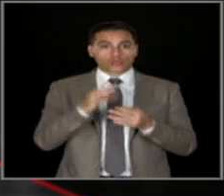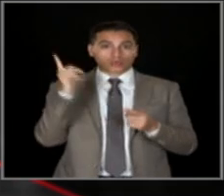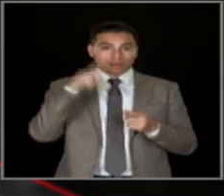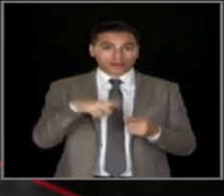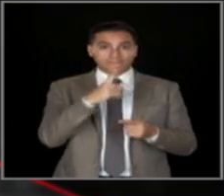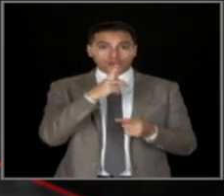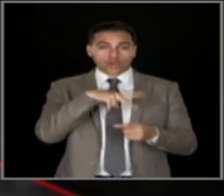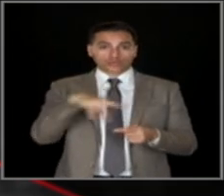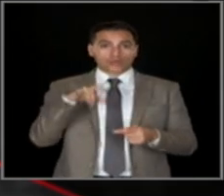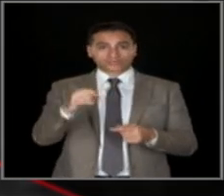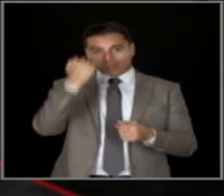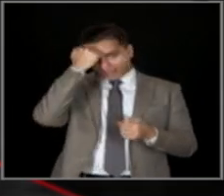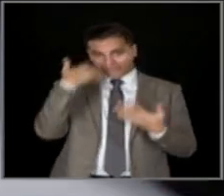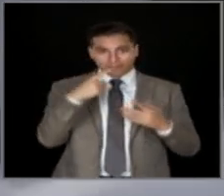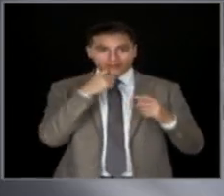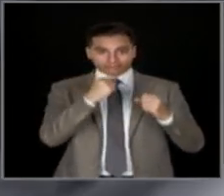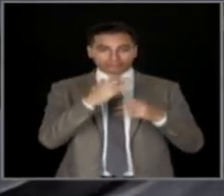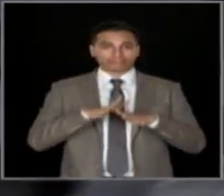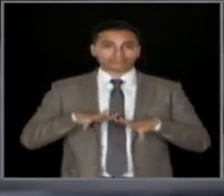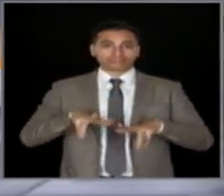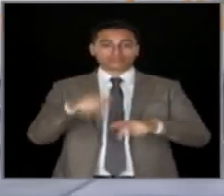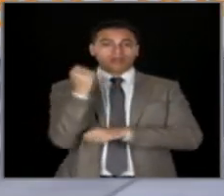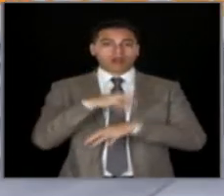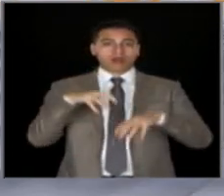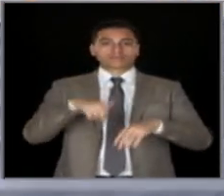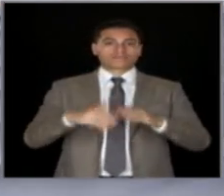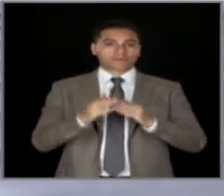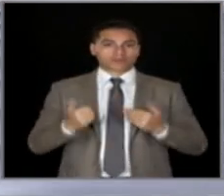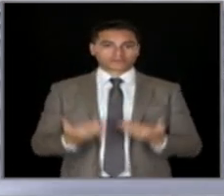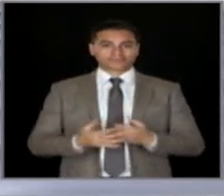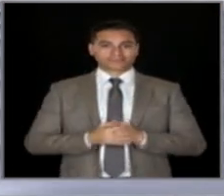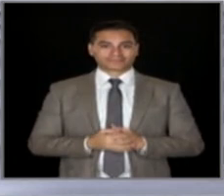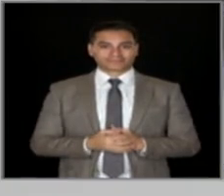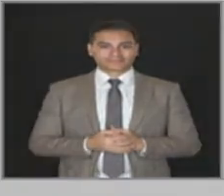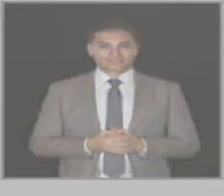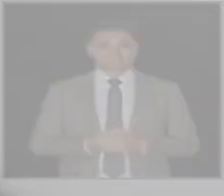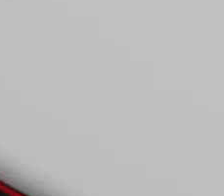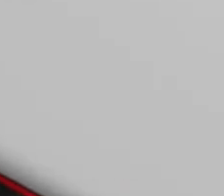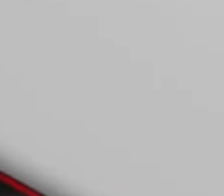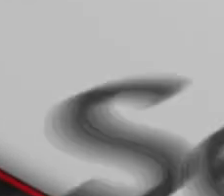1,850,000 جنيه في خزنة البنك الأهلي لتطوير الكرة المصرية.